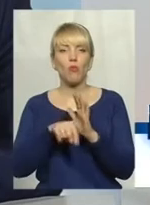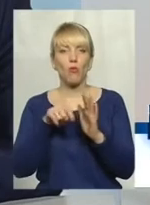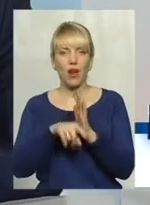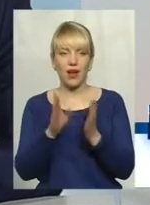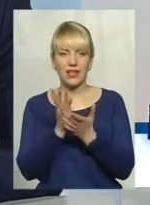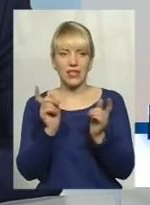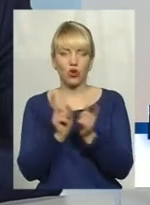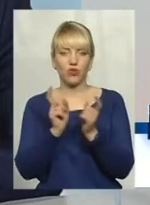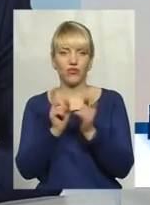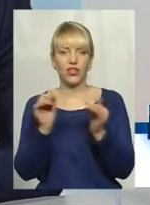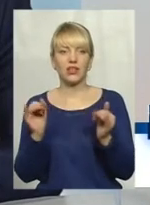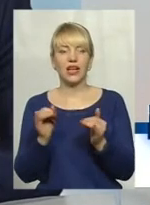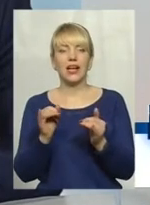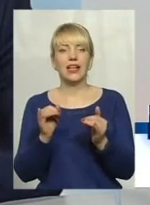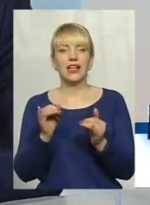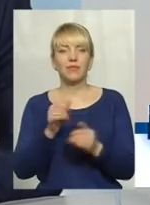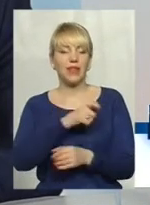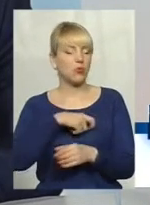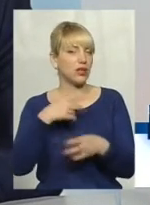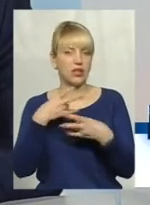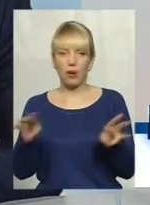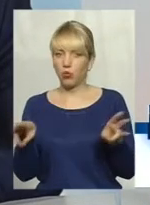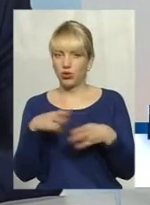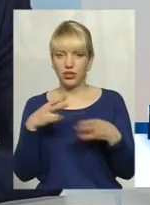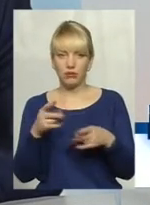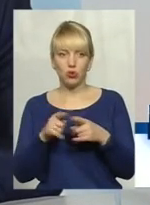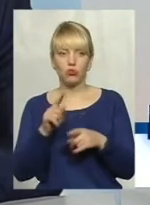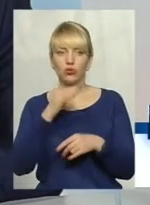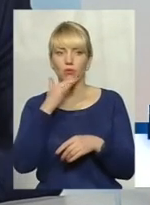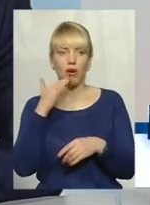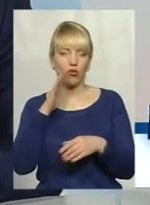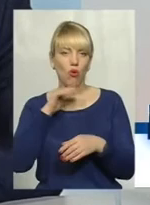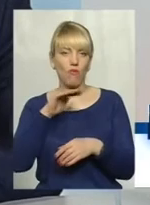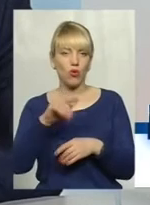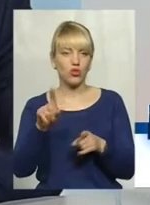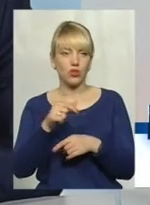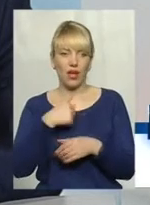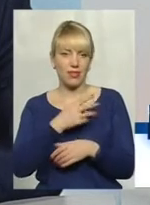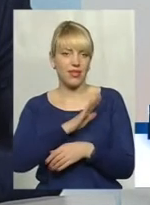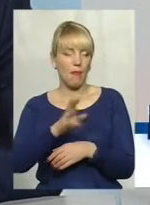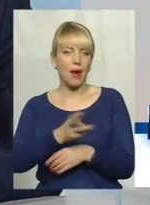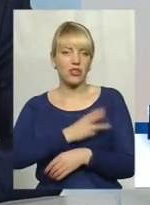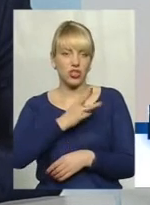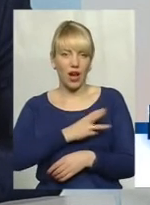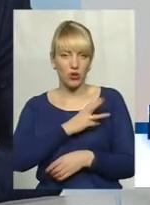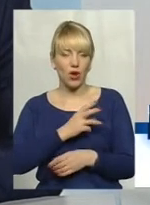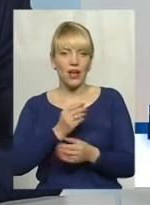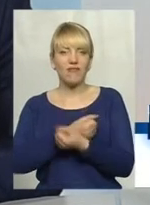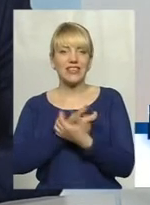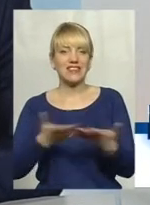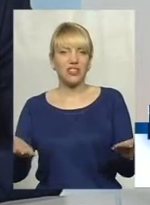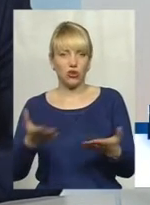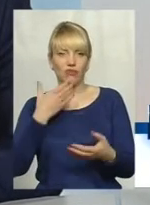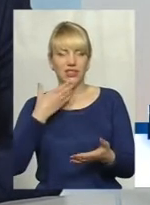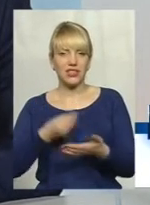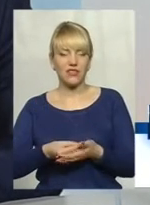конфлікт інтересів, депутату не потрібно, тому що дуже багато говорять, що я не бажаю висвітлювати